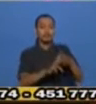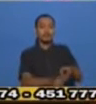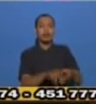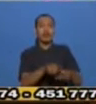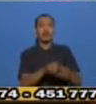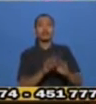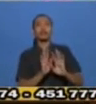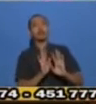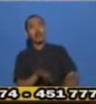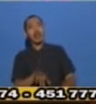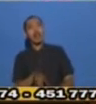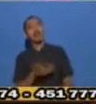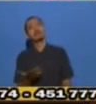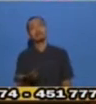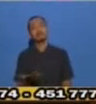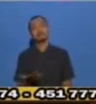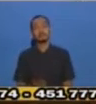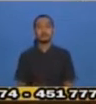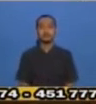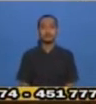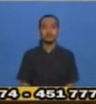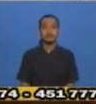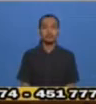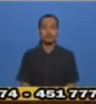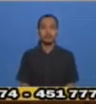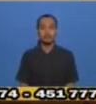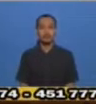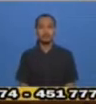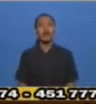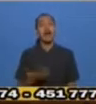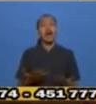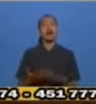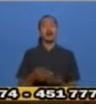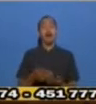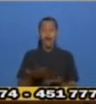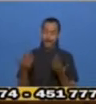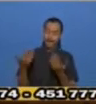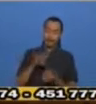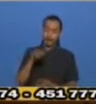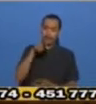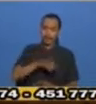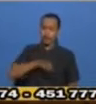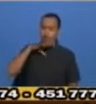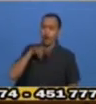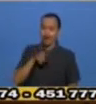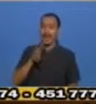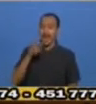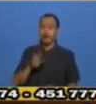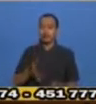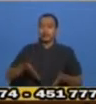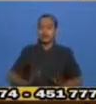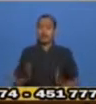kayak gini. Nah akhirnya kita bilang monggo yang seperti ini kita kondisikan. Nah jadi pernah juga kami ya,